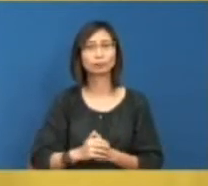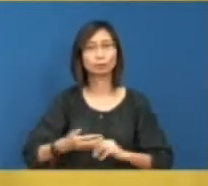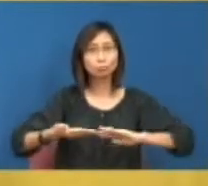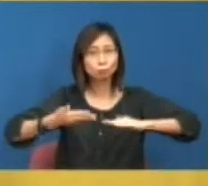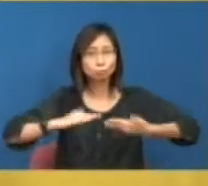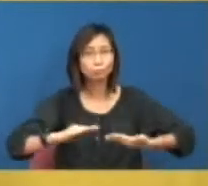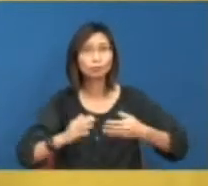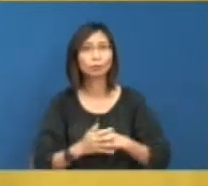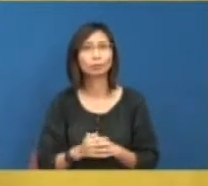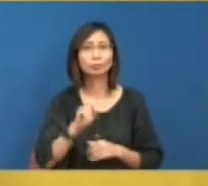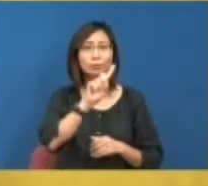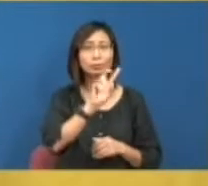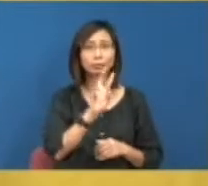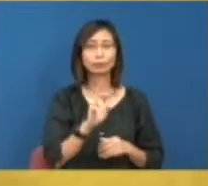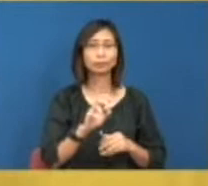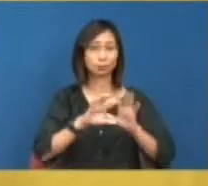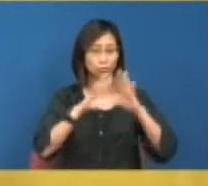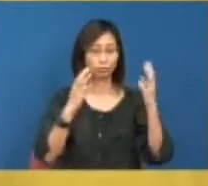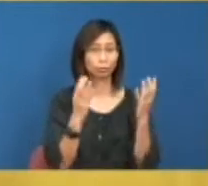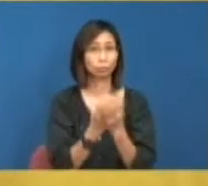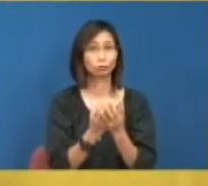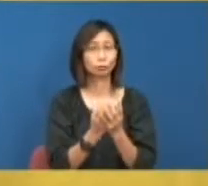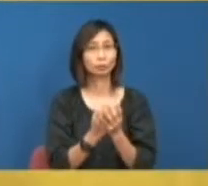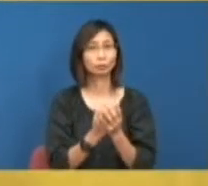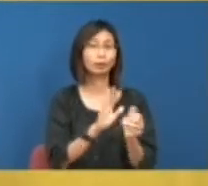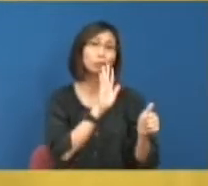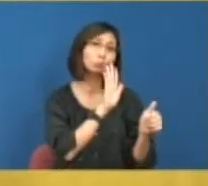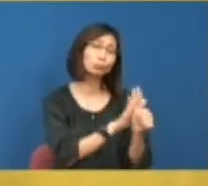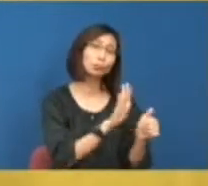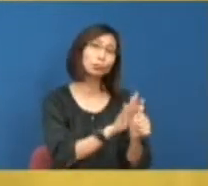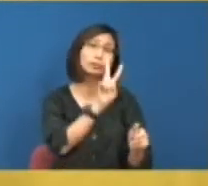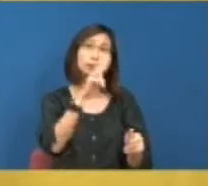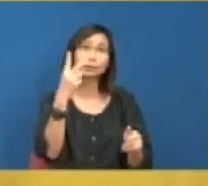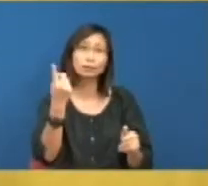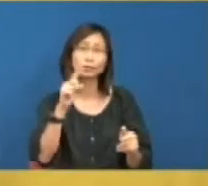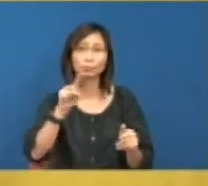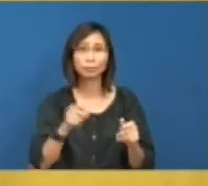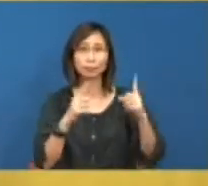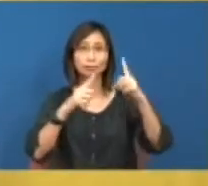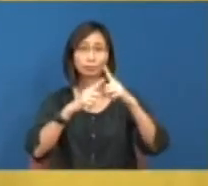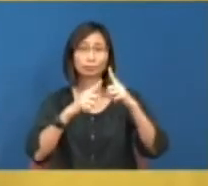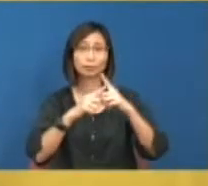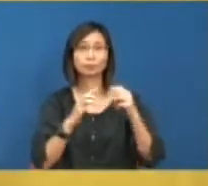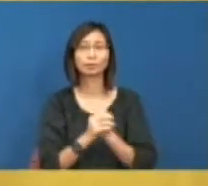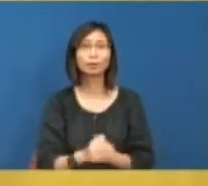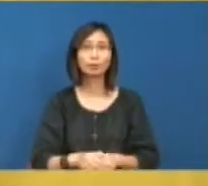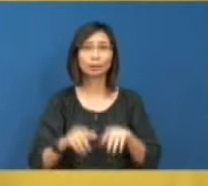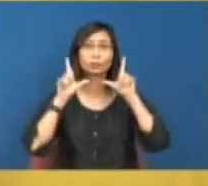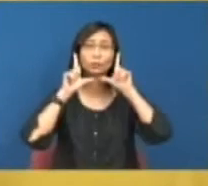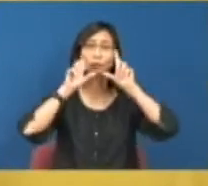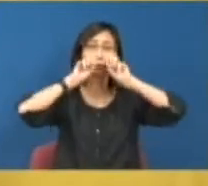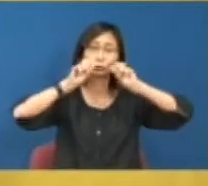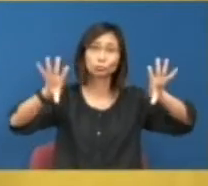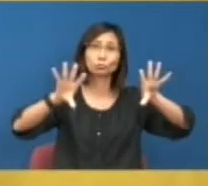係將22萬人嘅訴求用佢哋嘅方法係貫徹同埋呢一個咧係吶喊出嚟。咁咪大